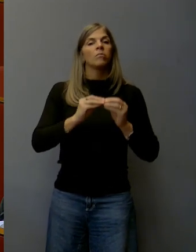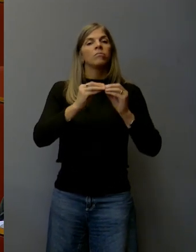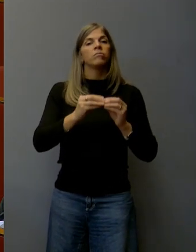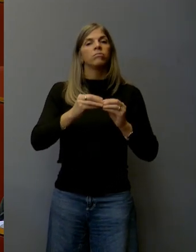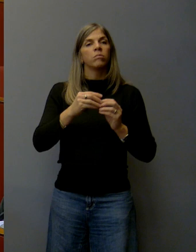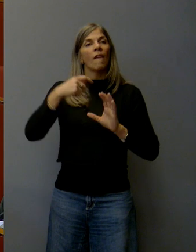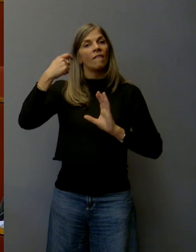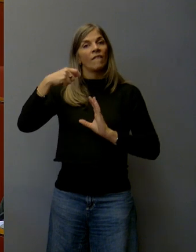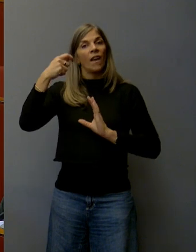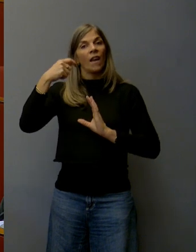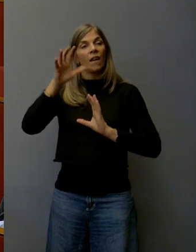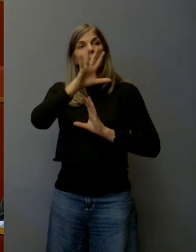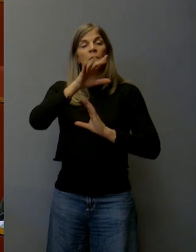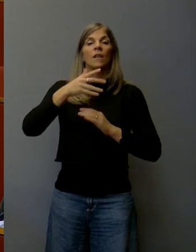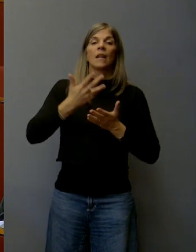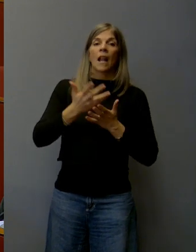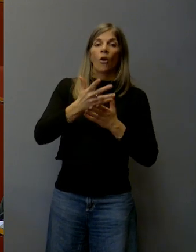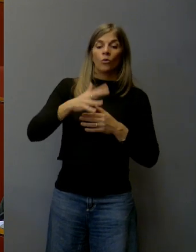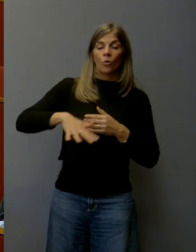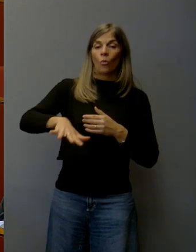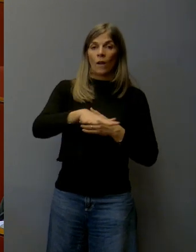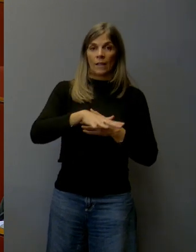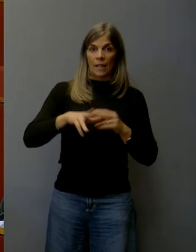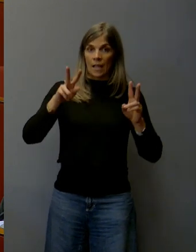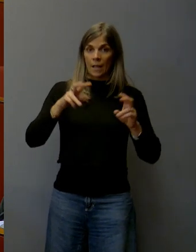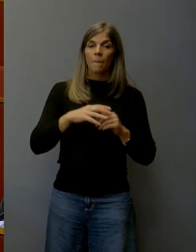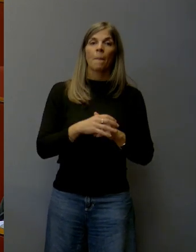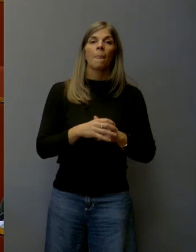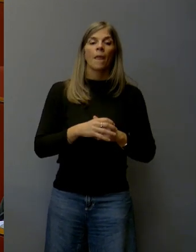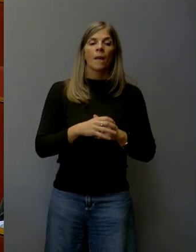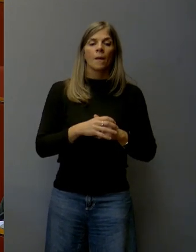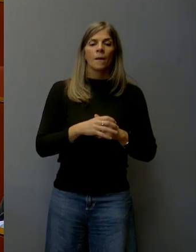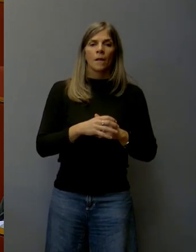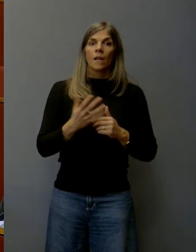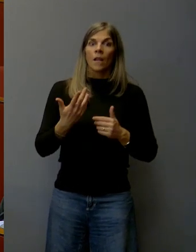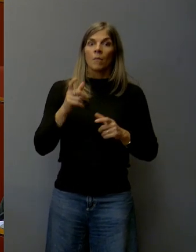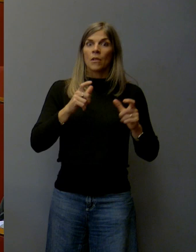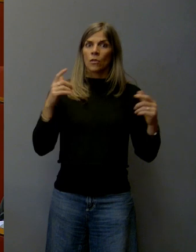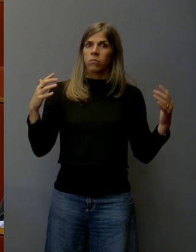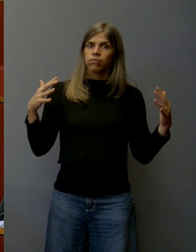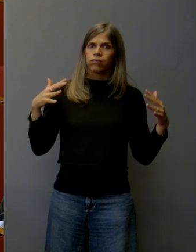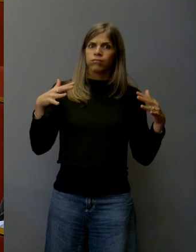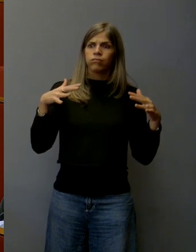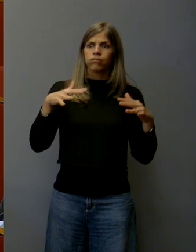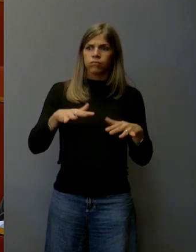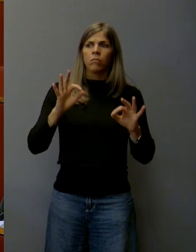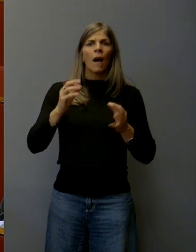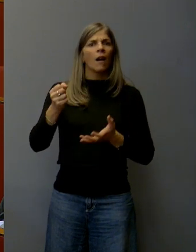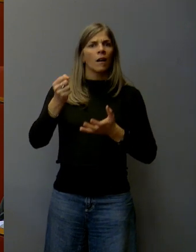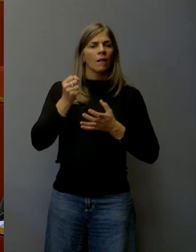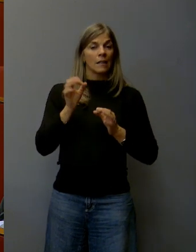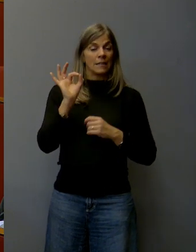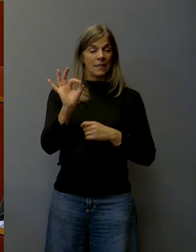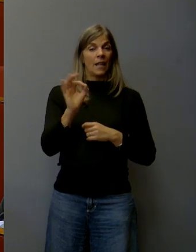racconto di quartiere non si possono raggiungere abbiamo si sono raggiunti questi numeri senza sostegno se